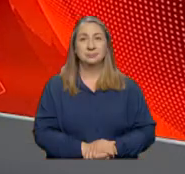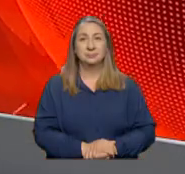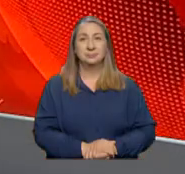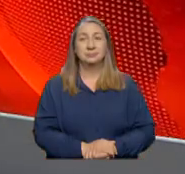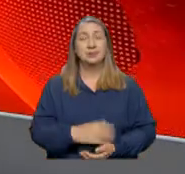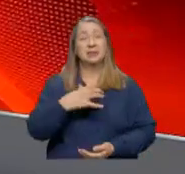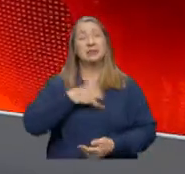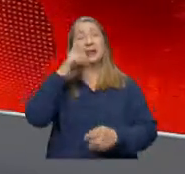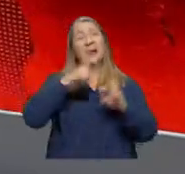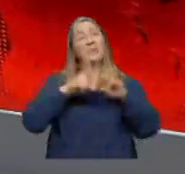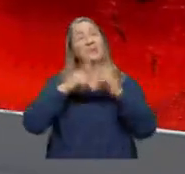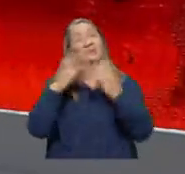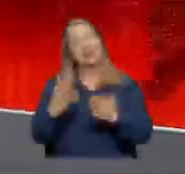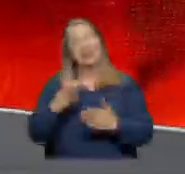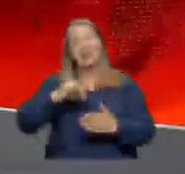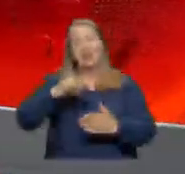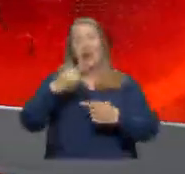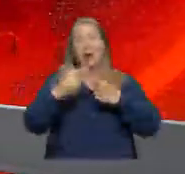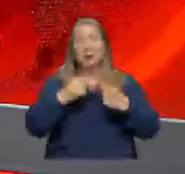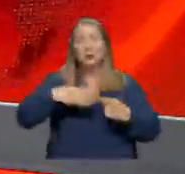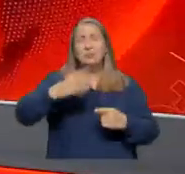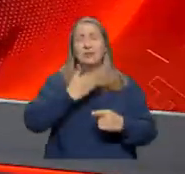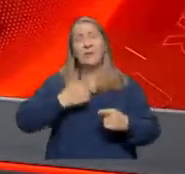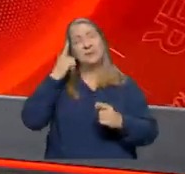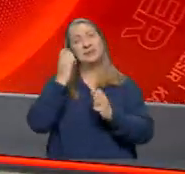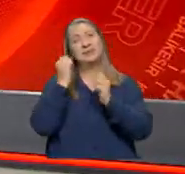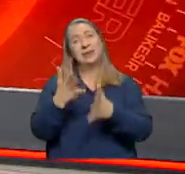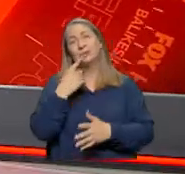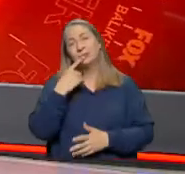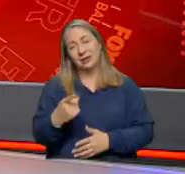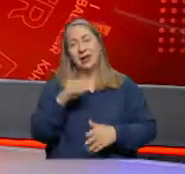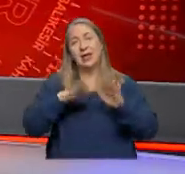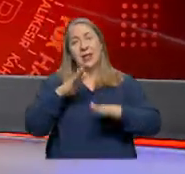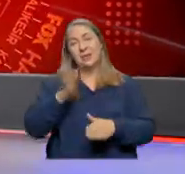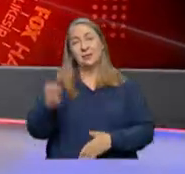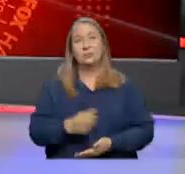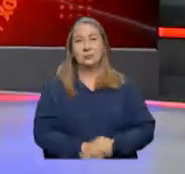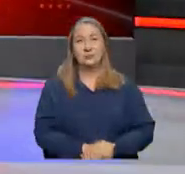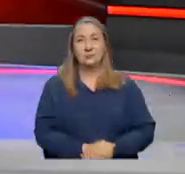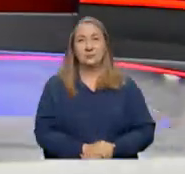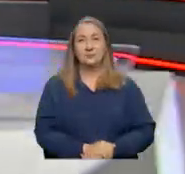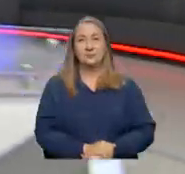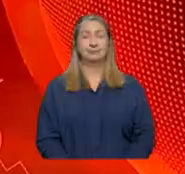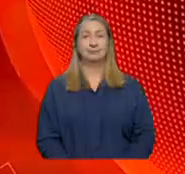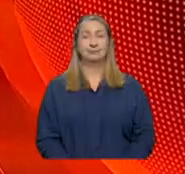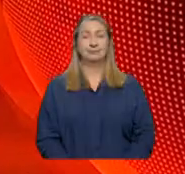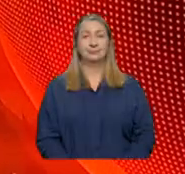xper misin Allah'tan rahmet yakınlarına ve tüm sevenlerine başsağlığı dileyerek araya gidiyoruz